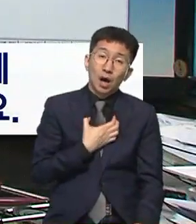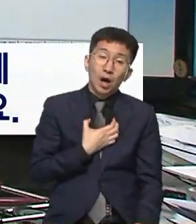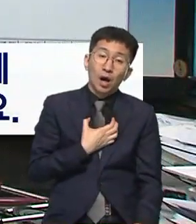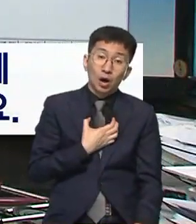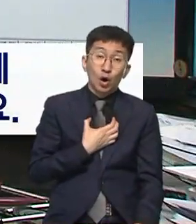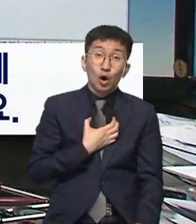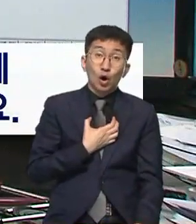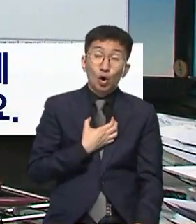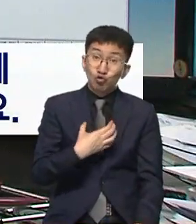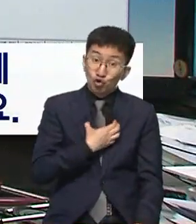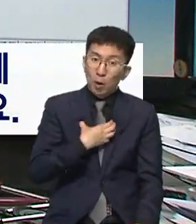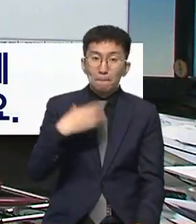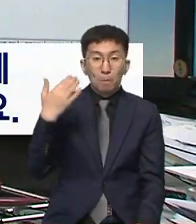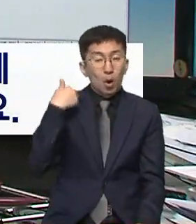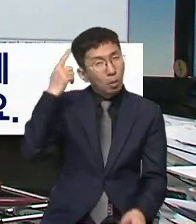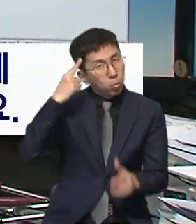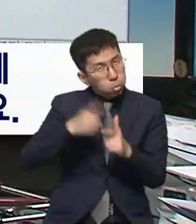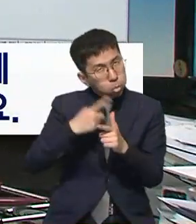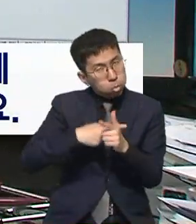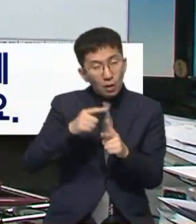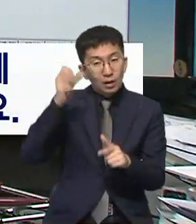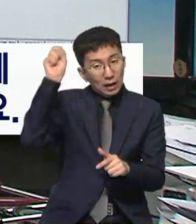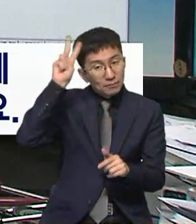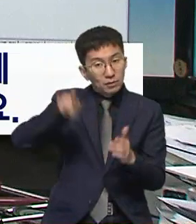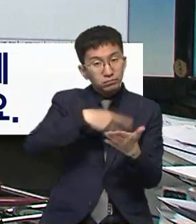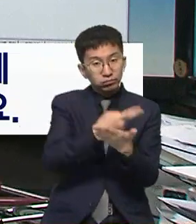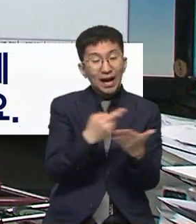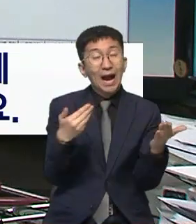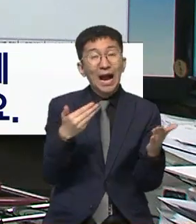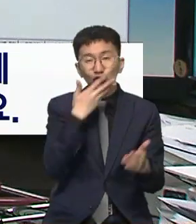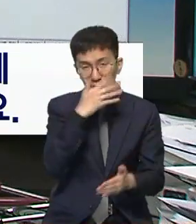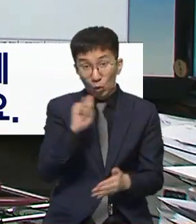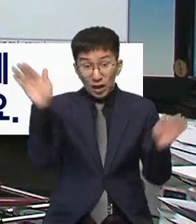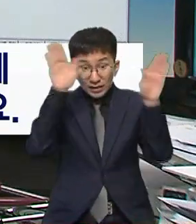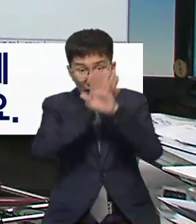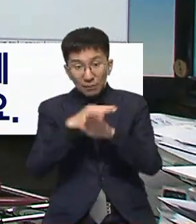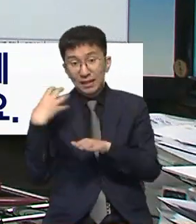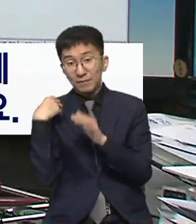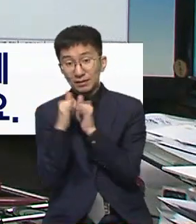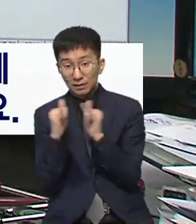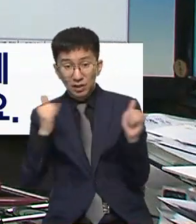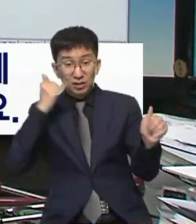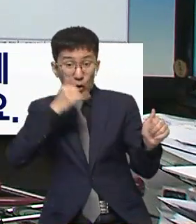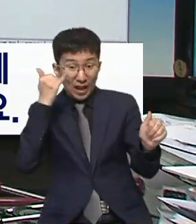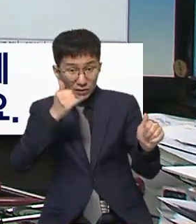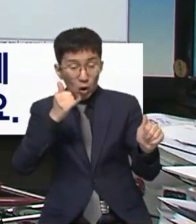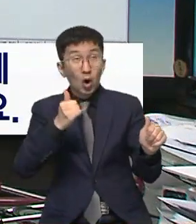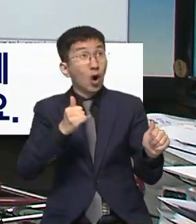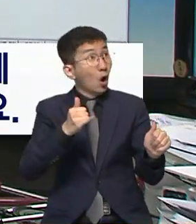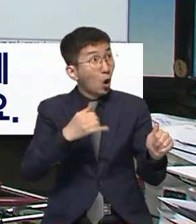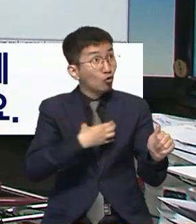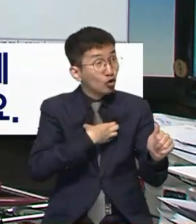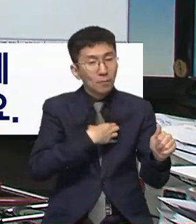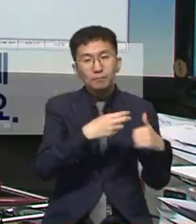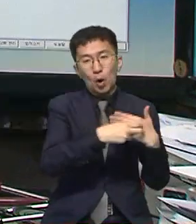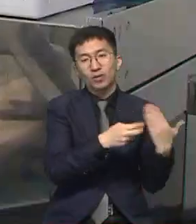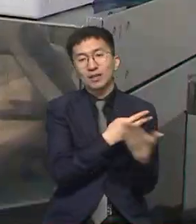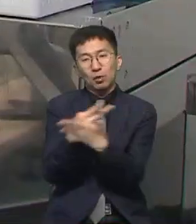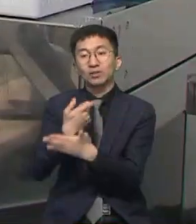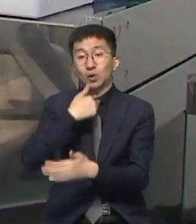모르고 있다 갑자기 심해지고 그래서 야간에 당직 팀들이 나빠져서 또 막 입원시켰다고 그런 분들 꽤